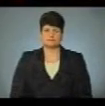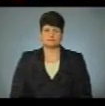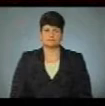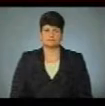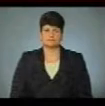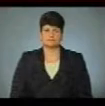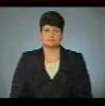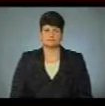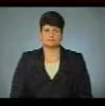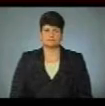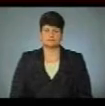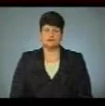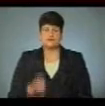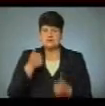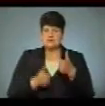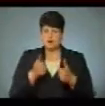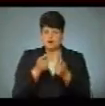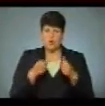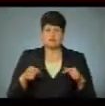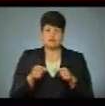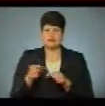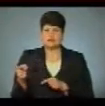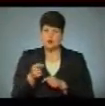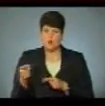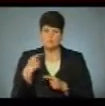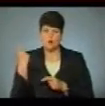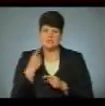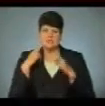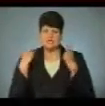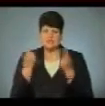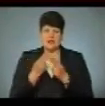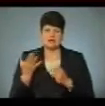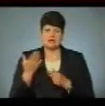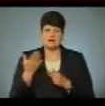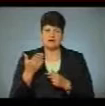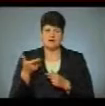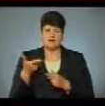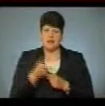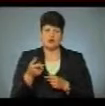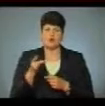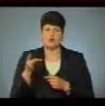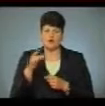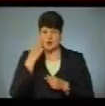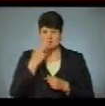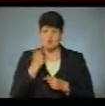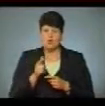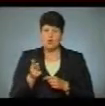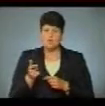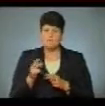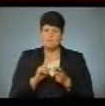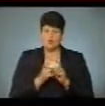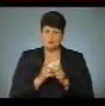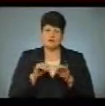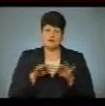Новини. Змагання організувала Тернопільська обласна федерація греко-римської боротьби, управління в справах сім'ї, молодіжної